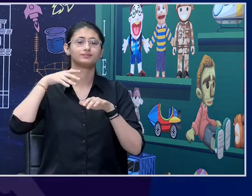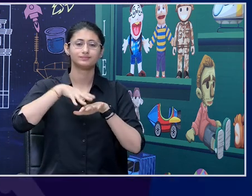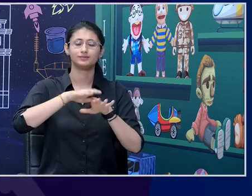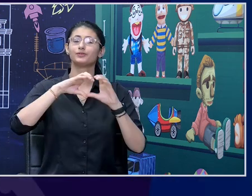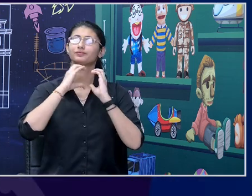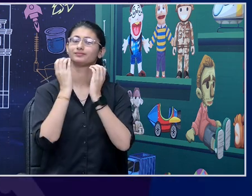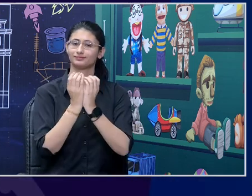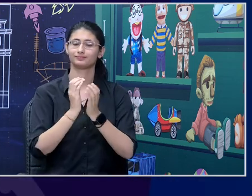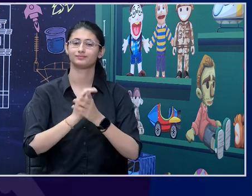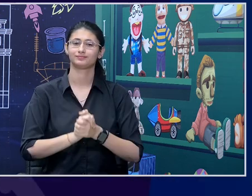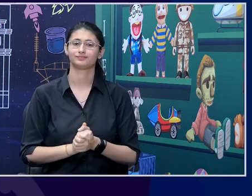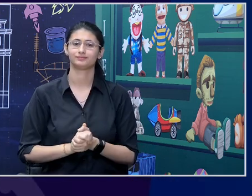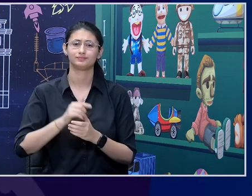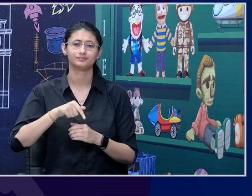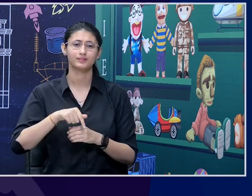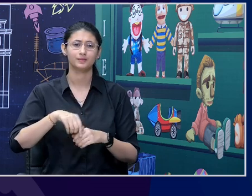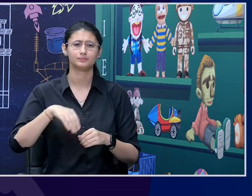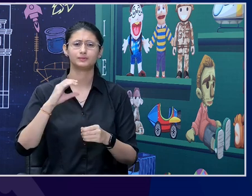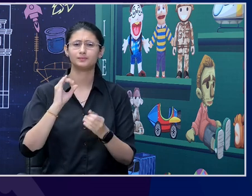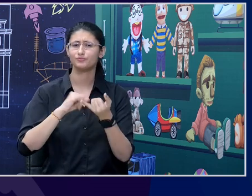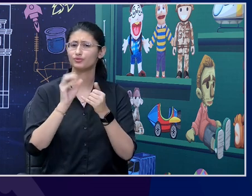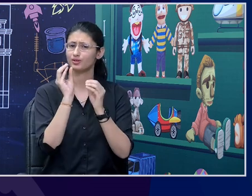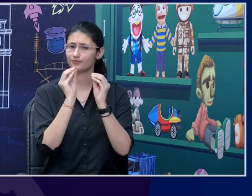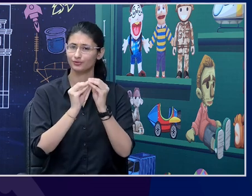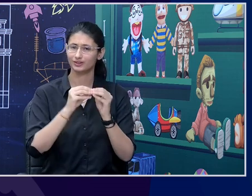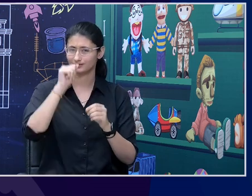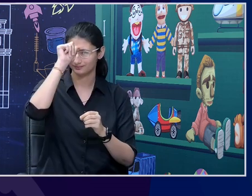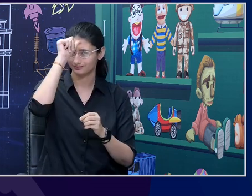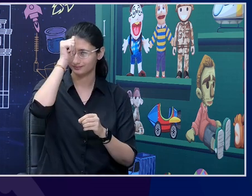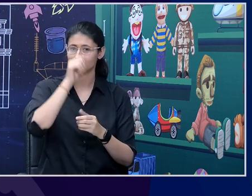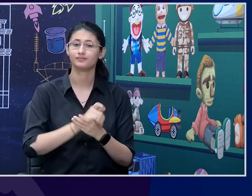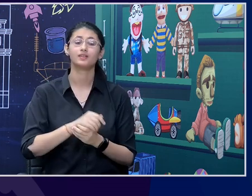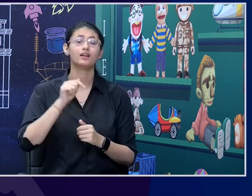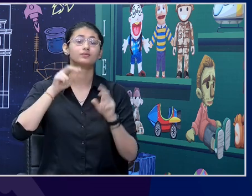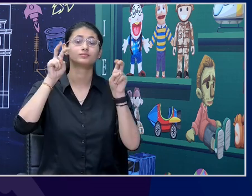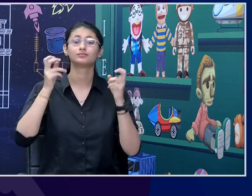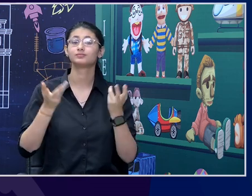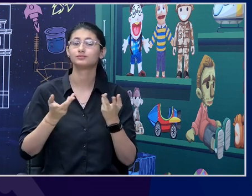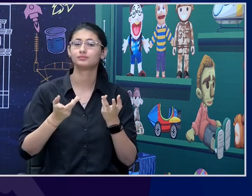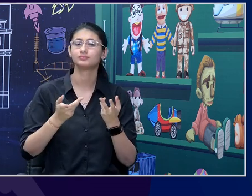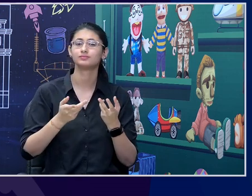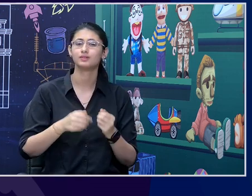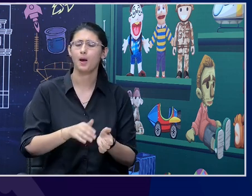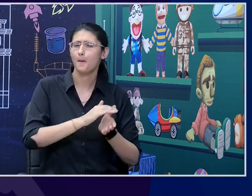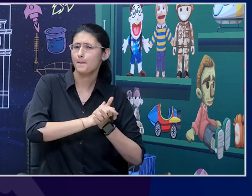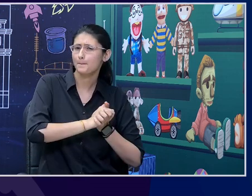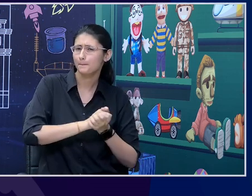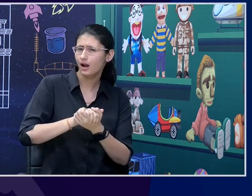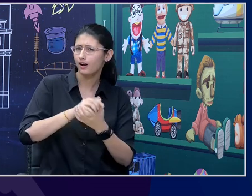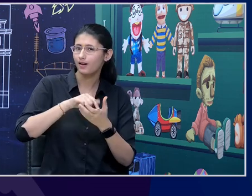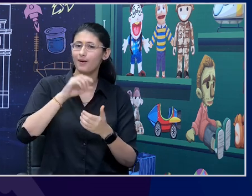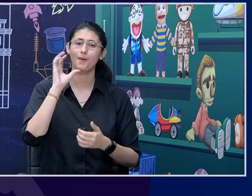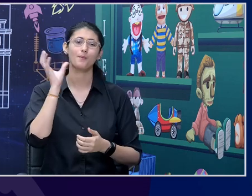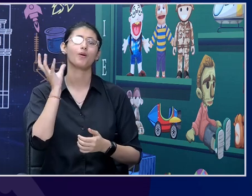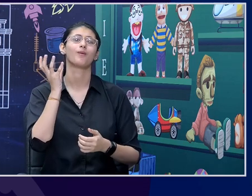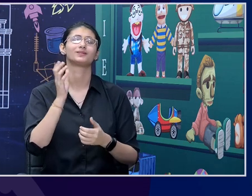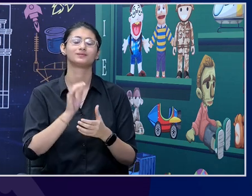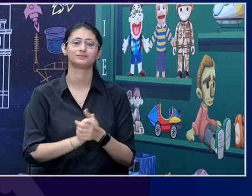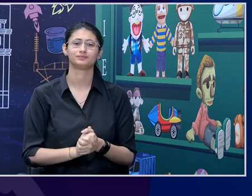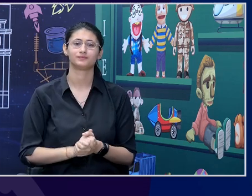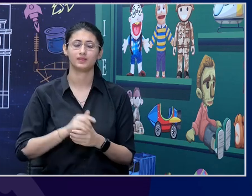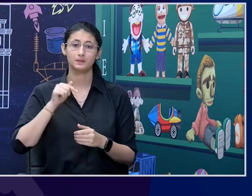इसमें हम बात करने वाले हैं एक पाठ की जिसका शीर्षक है गेंद बल्ला इस पर हम बाद में चर्चा करेंगे फिलहाल